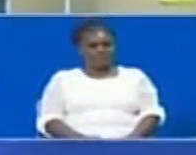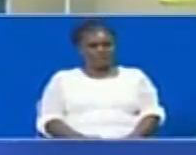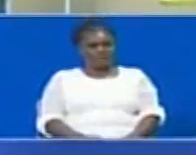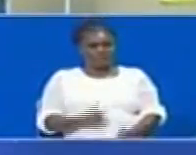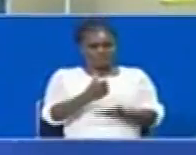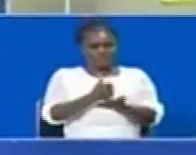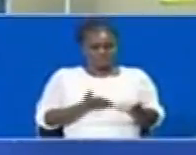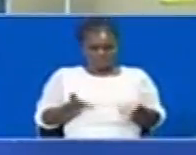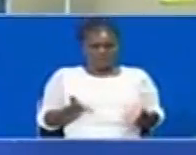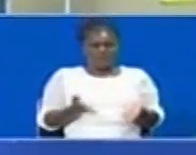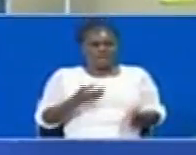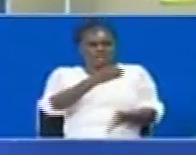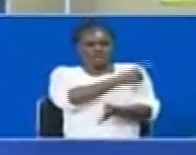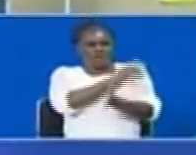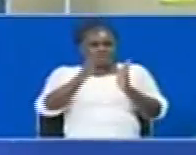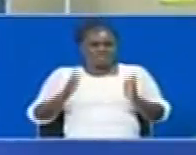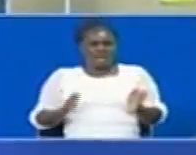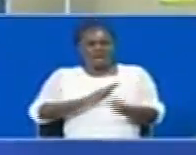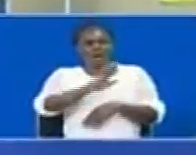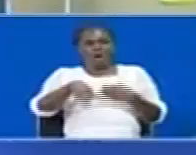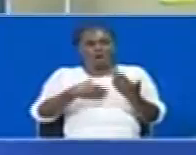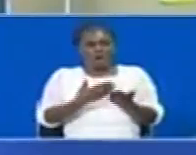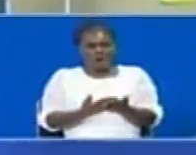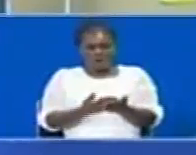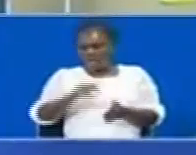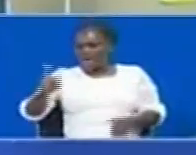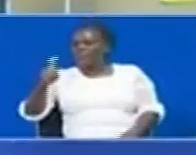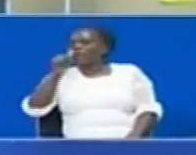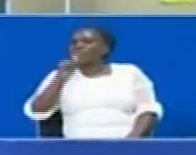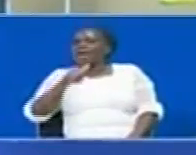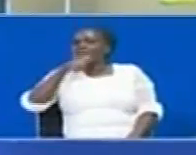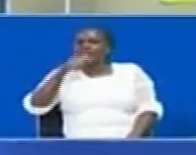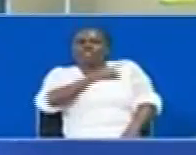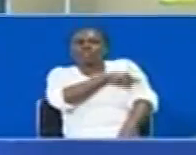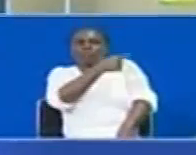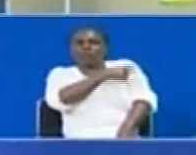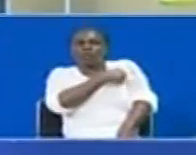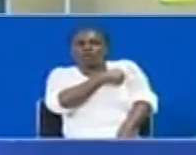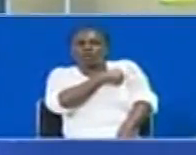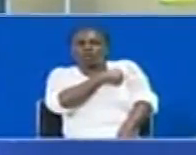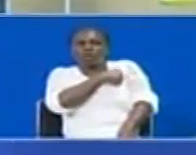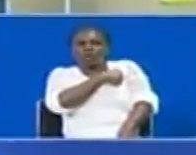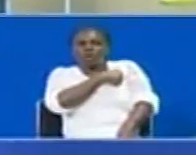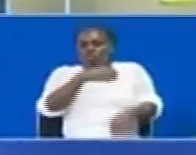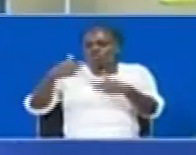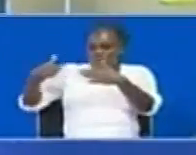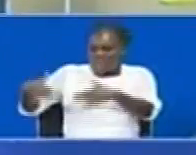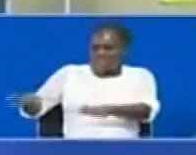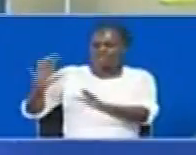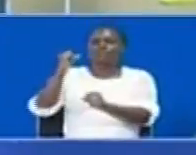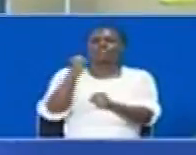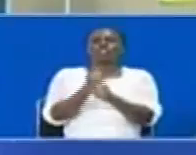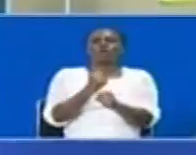sekta yetu na tunahakikisha kwamba madaktari wote hata wale ambao wako katika mahospitali za kibinafsi waweze kuungana